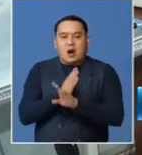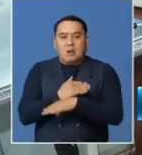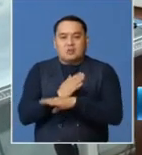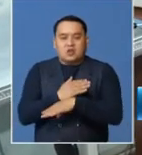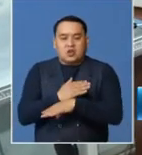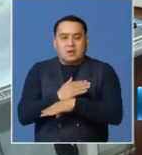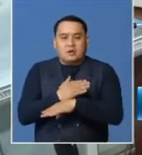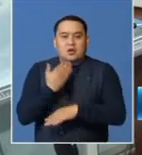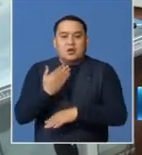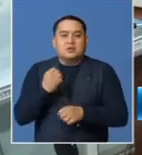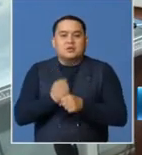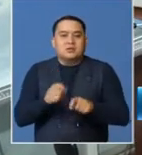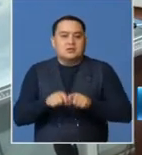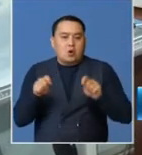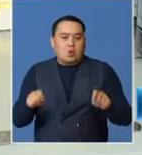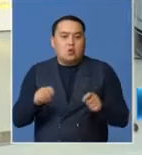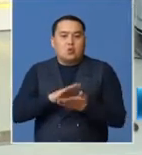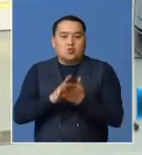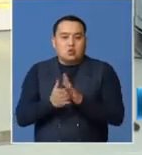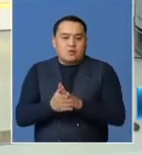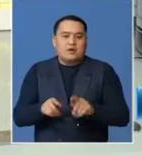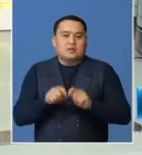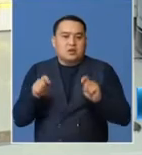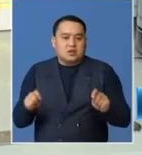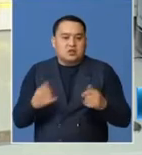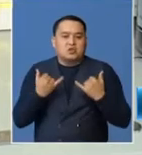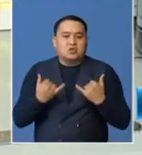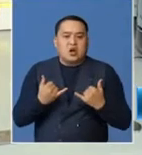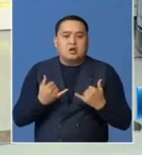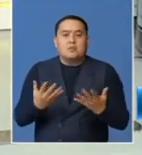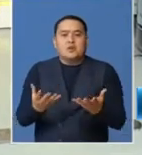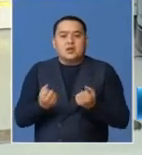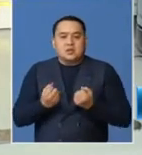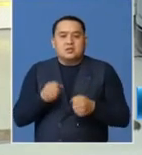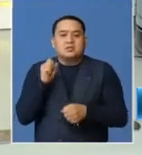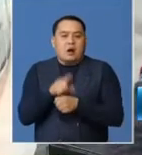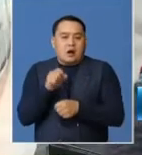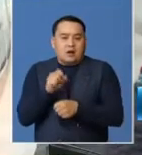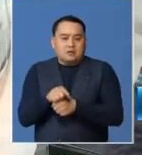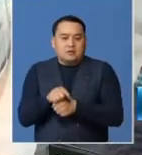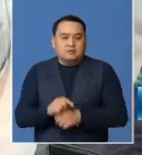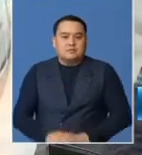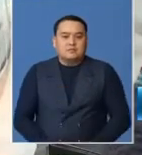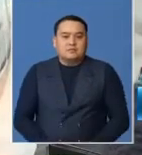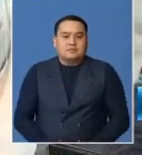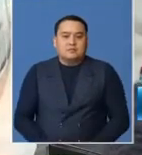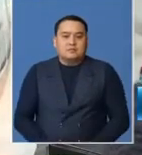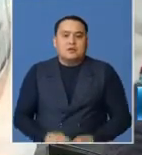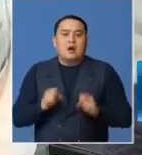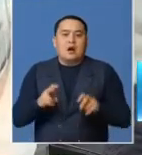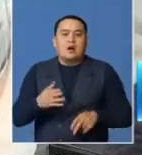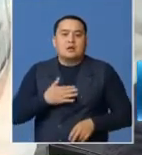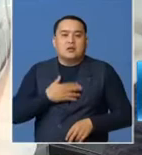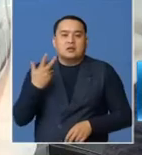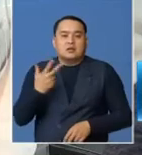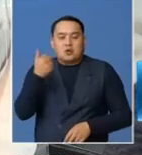Капшагай-Самга. Ей здесь создали нормальные рабочие условия. Сейчас она принимает заказы. Ну, как стала инвалидом, уже